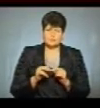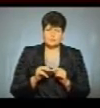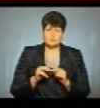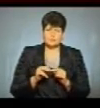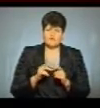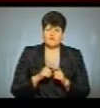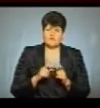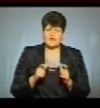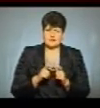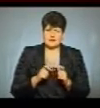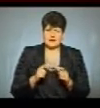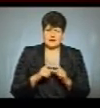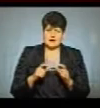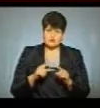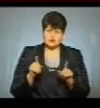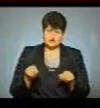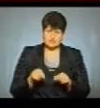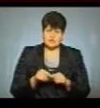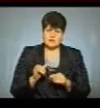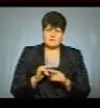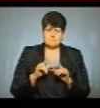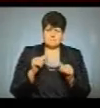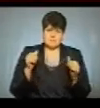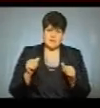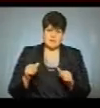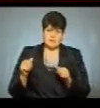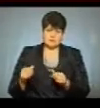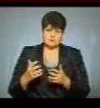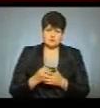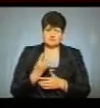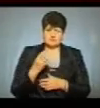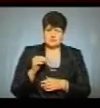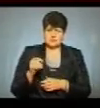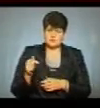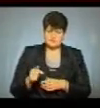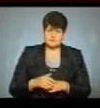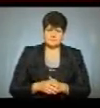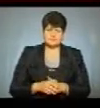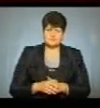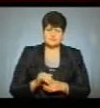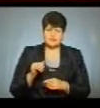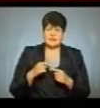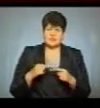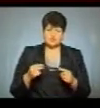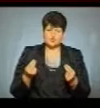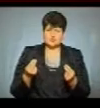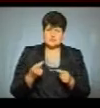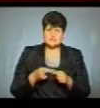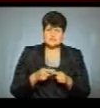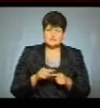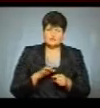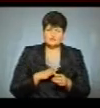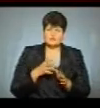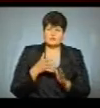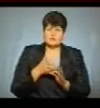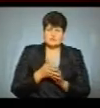це флаєри, карточки і плакати. Вийшло 4 тисячі гривень, і решту грошей це було